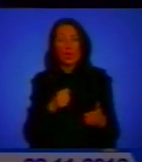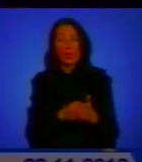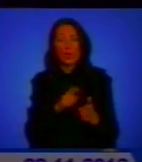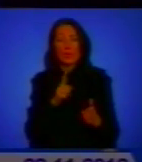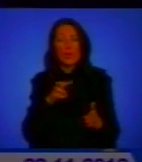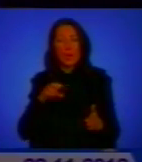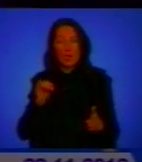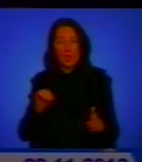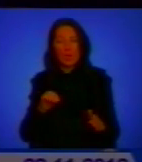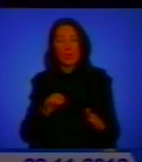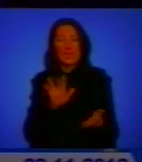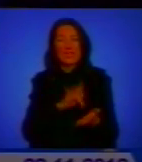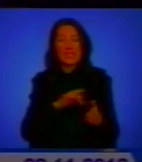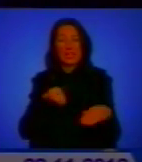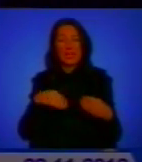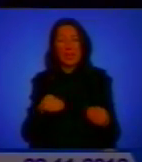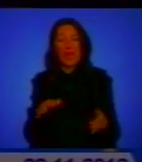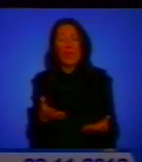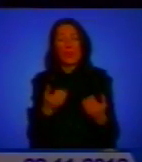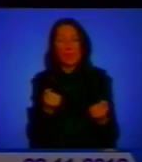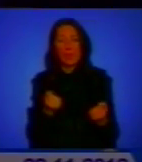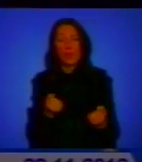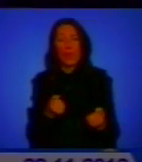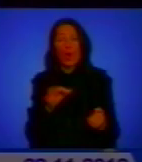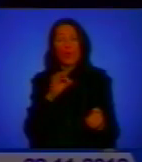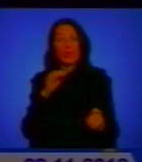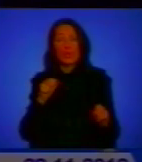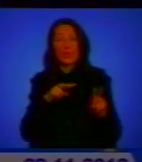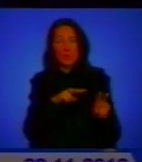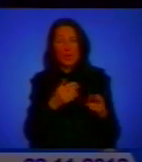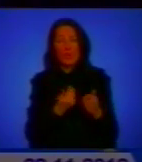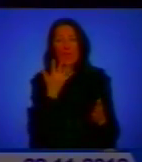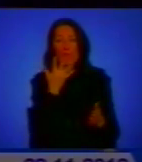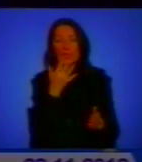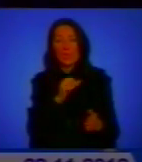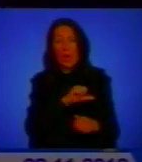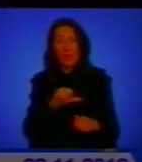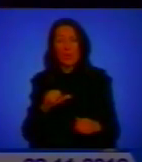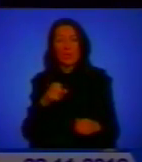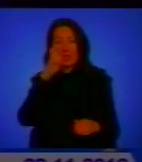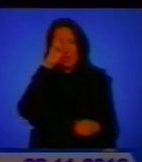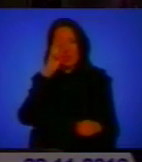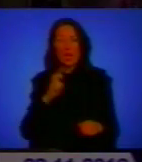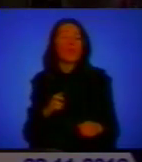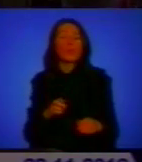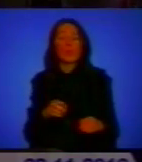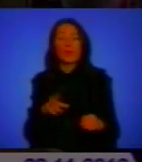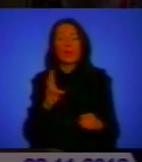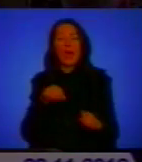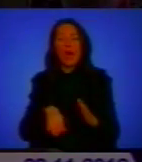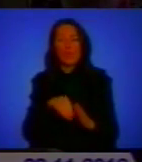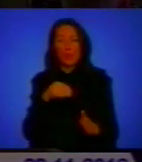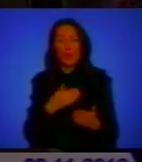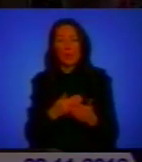надав підтримку офіційним спостерігачам від іноземних держав та міжнародних організацій на виборах.